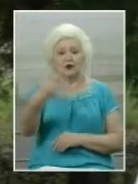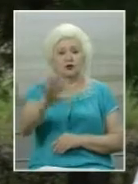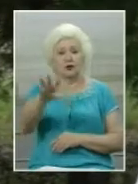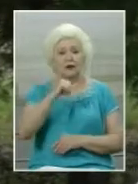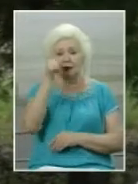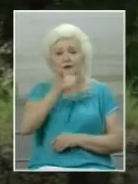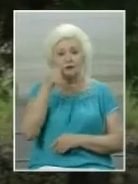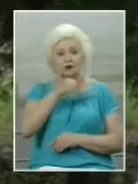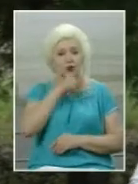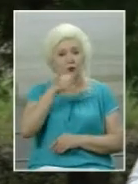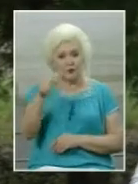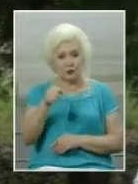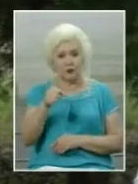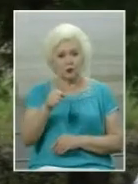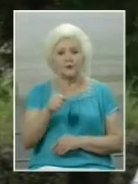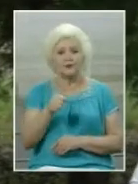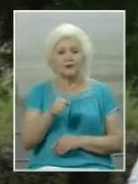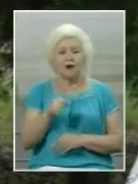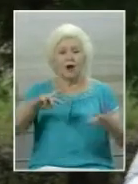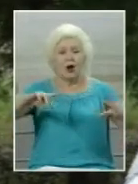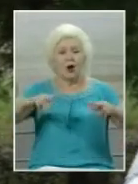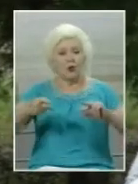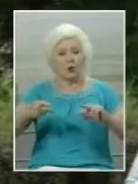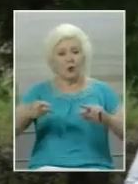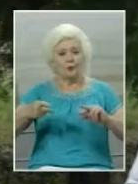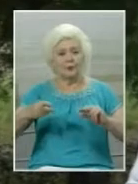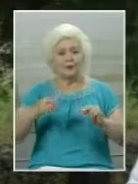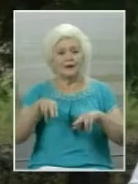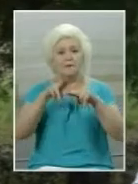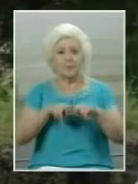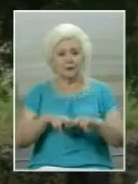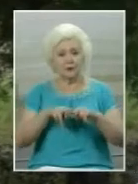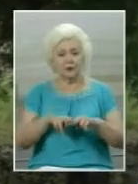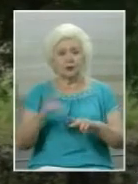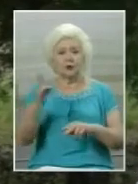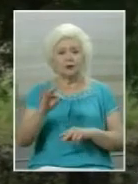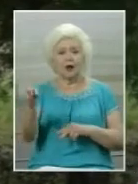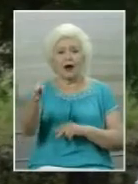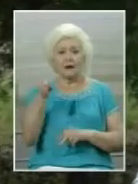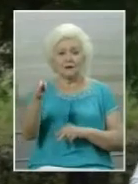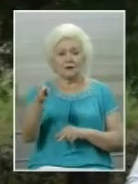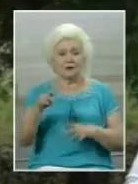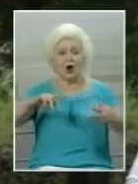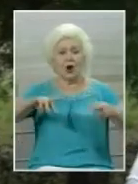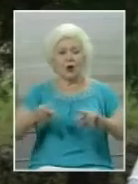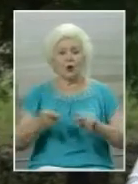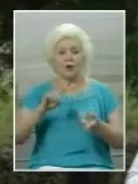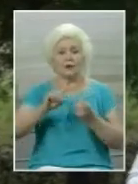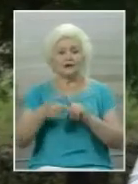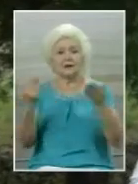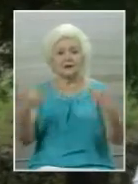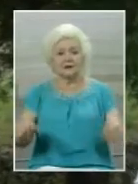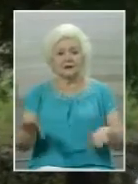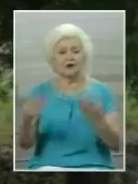45-річного віку, обмін паспорту на ID-картку, обмін замість втраченого